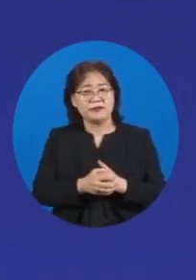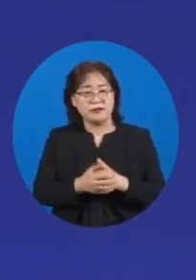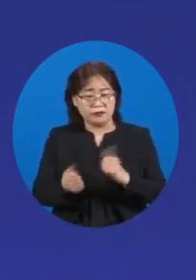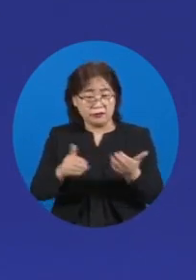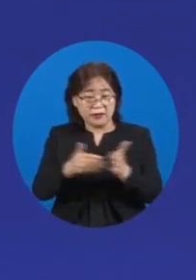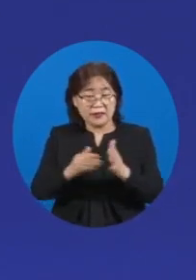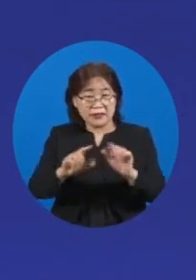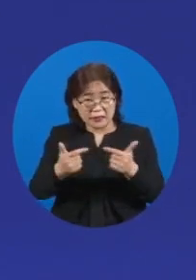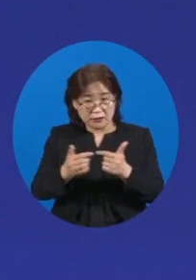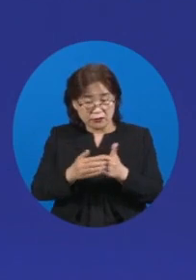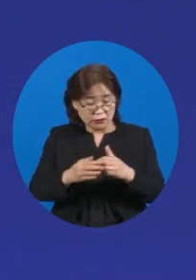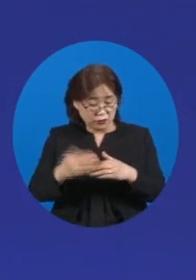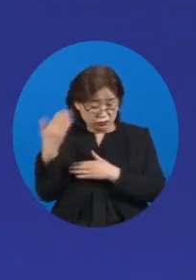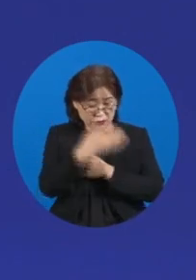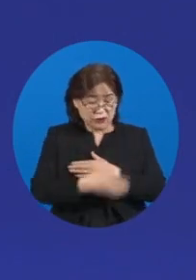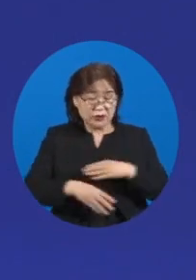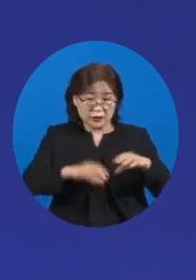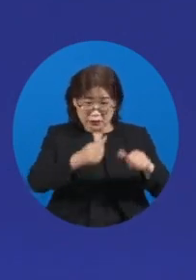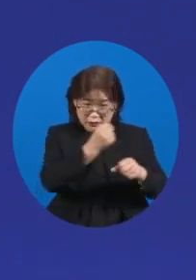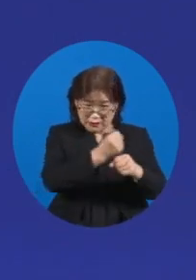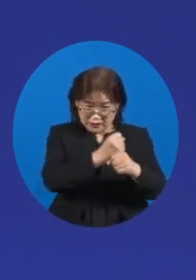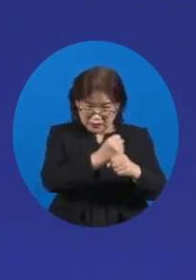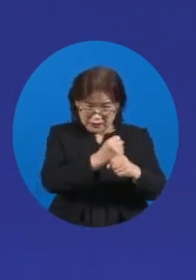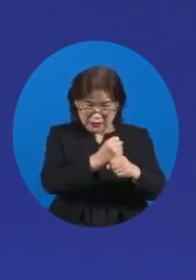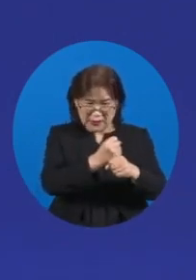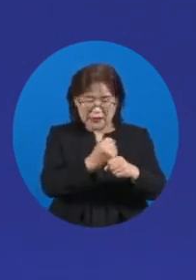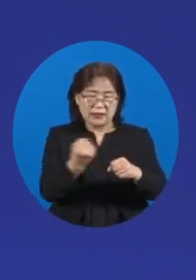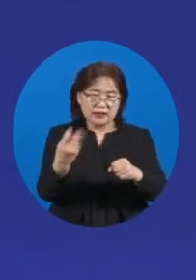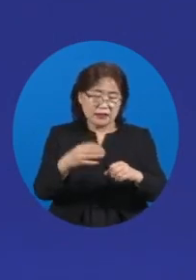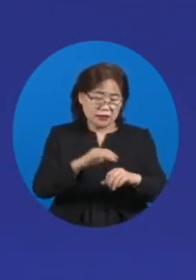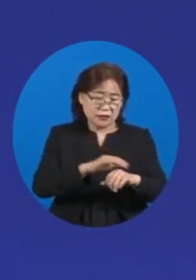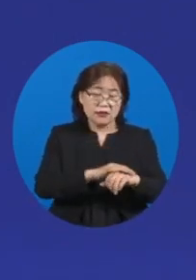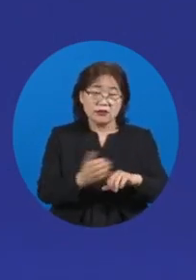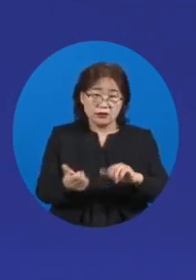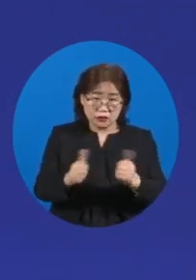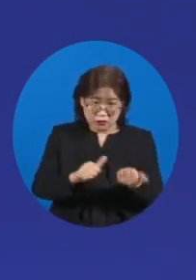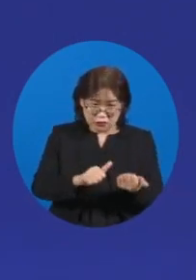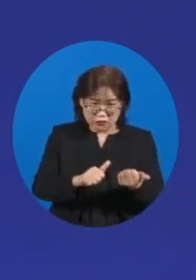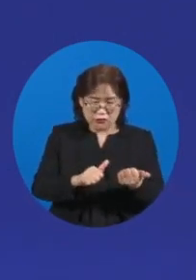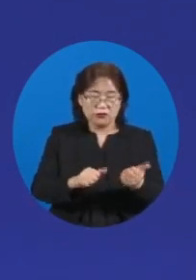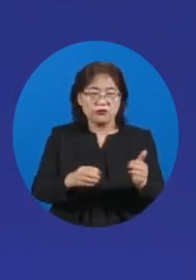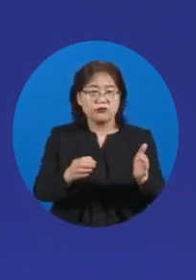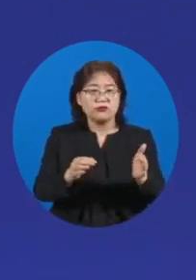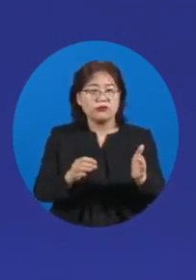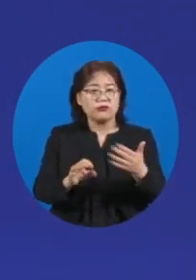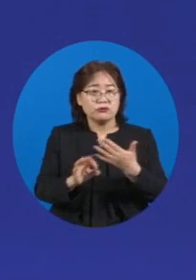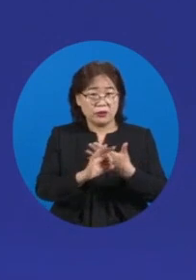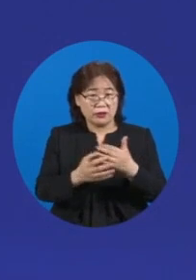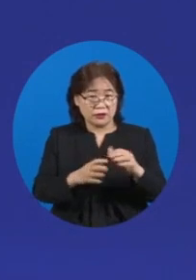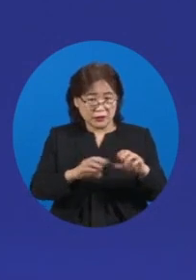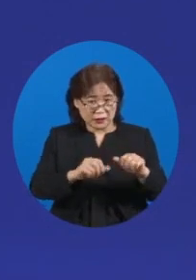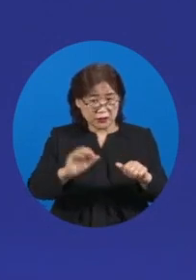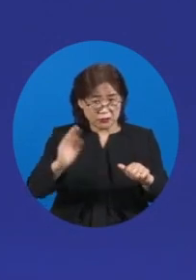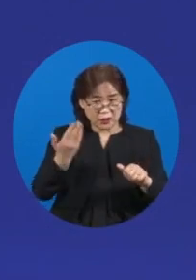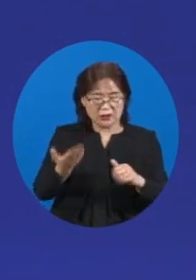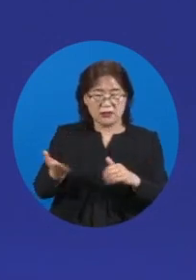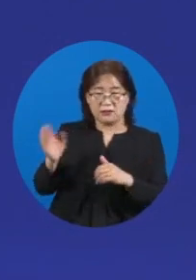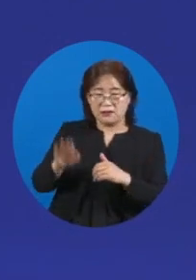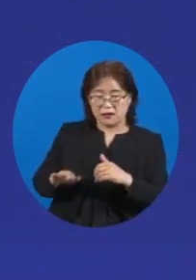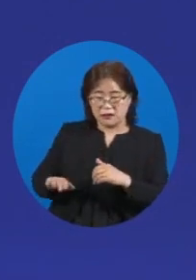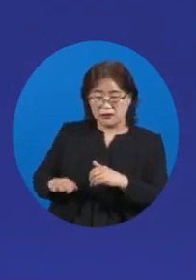흙에서 나왔기 때문에 다시 흙으로 돌아가지만 우리 영혼은 하나님께로 부터 왔기 때문에